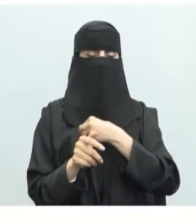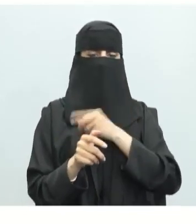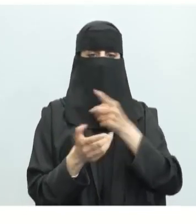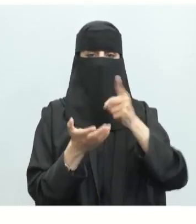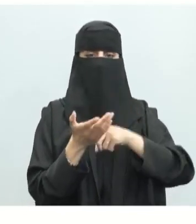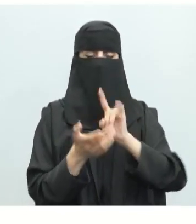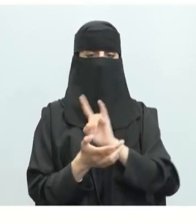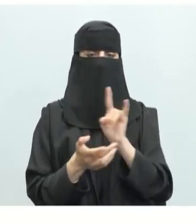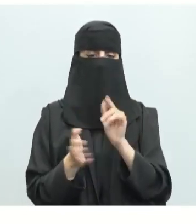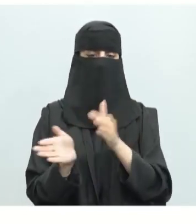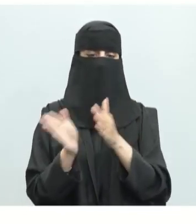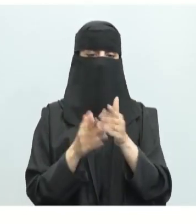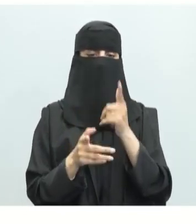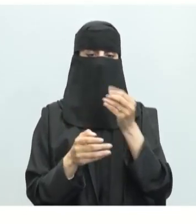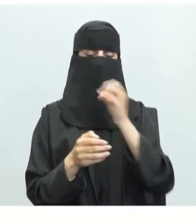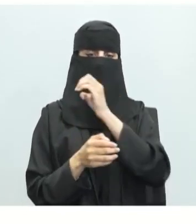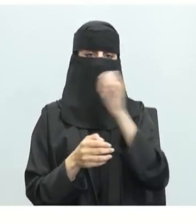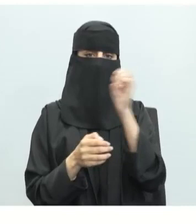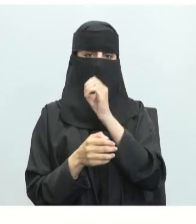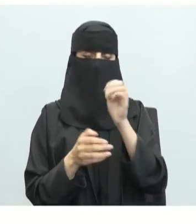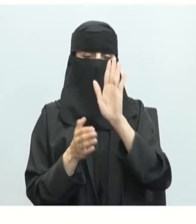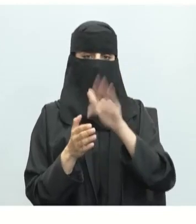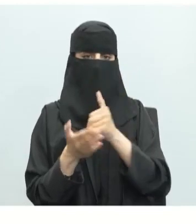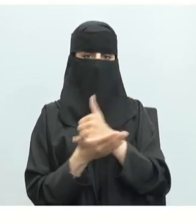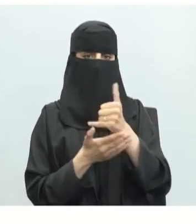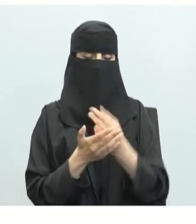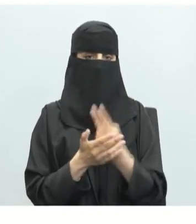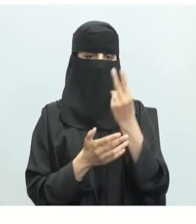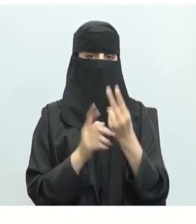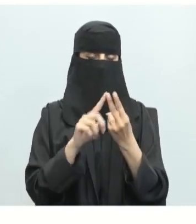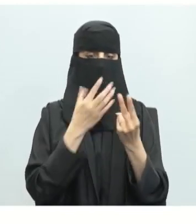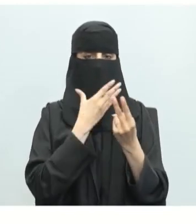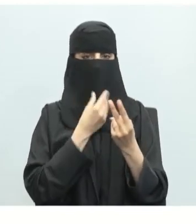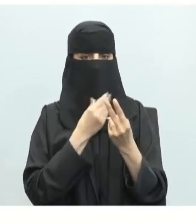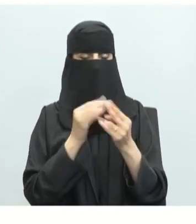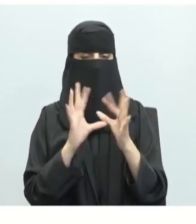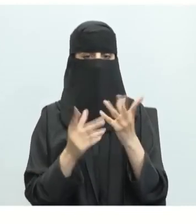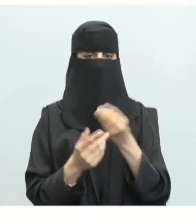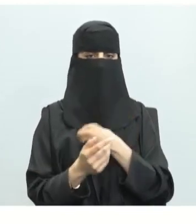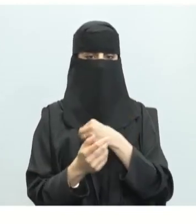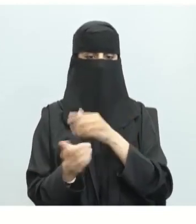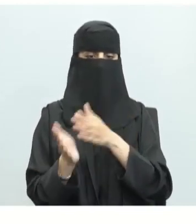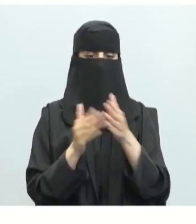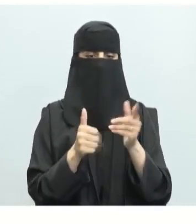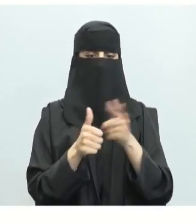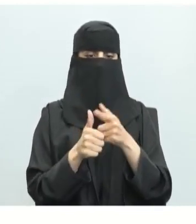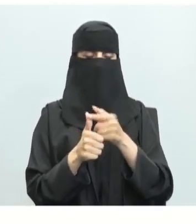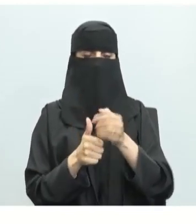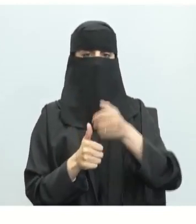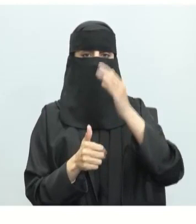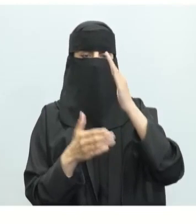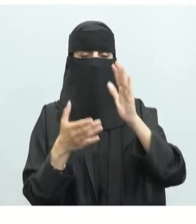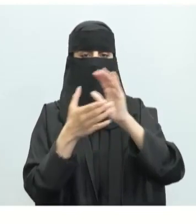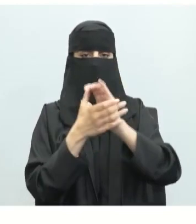أعبر عن الجمل الآتية بأحد أسلوبي التمني والترجي أو الترجي. السلام